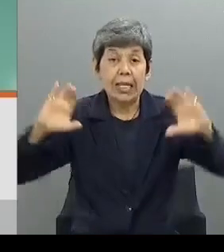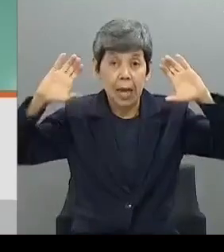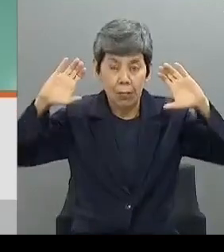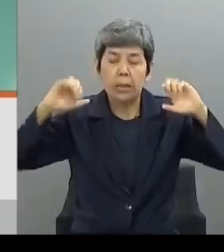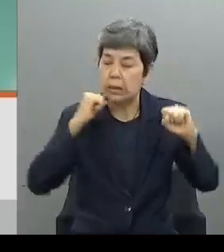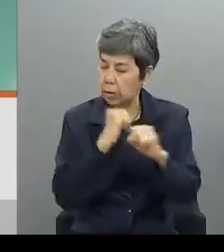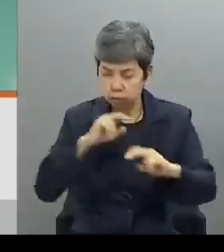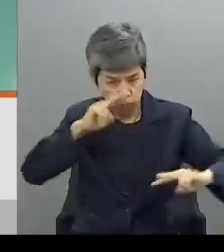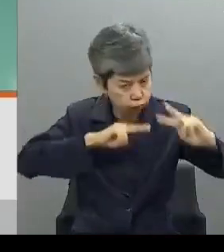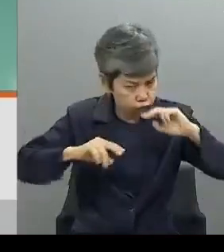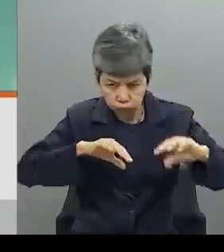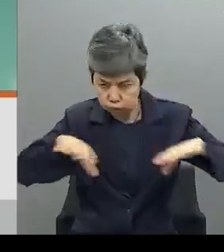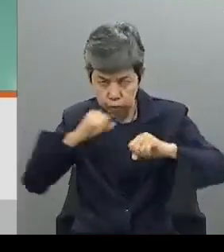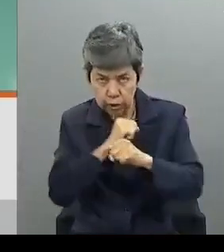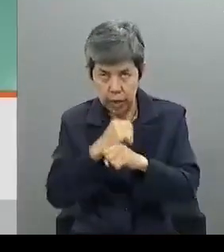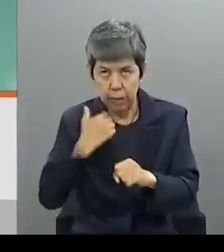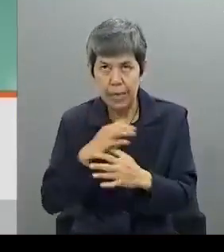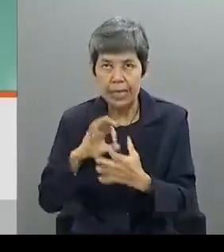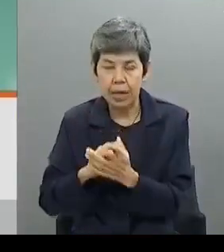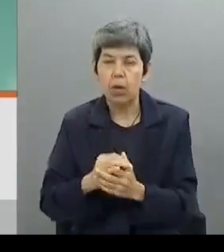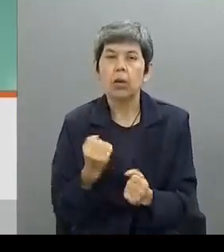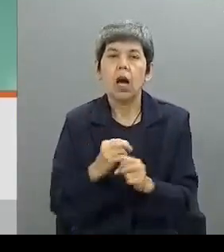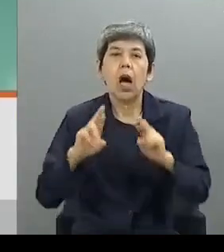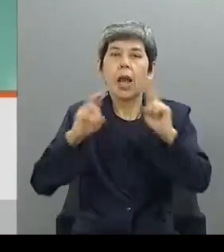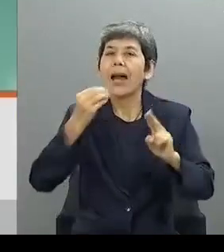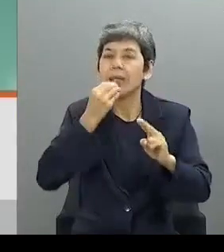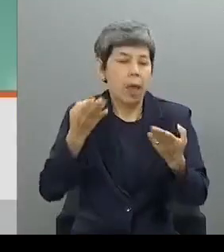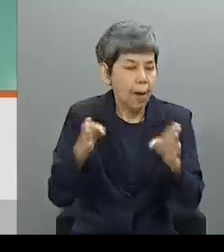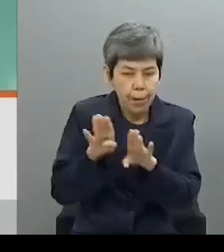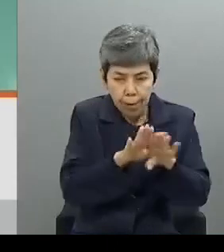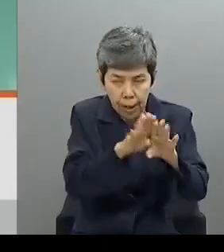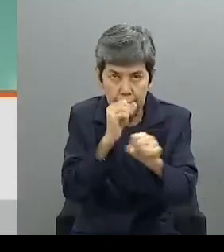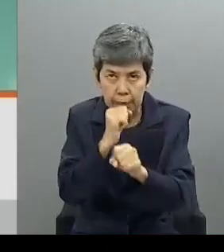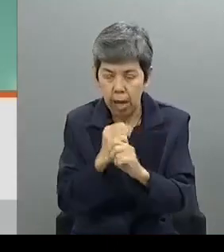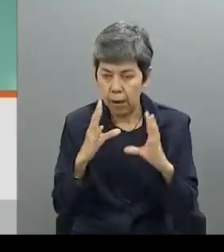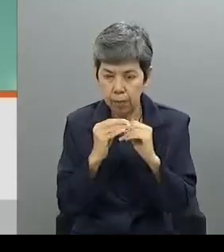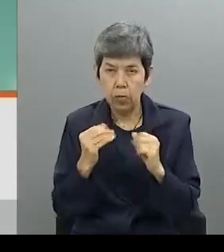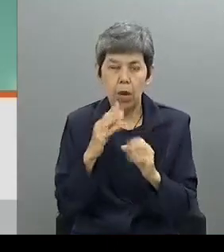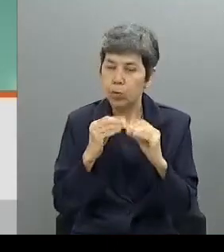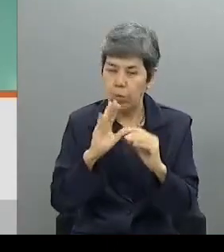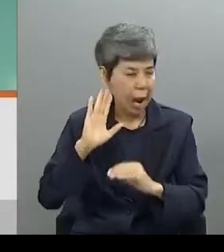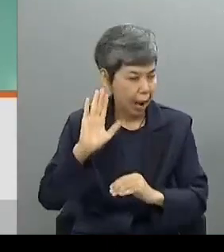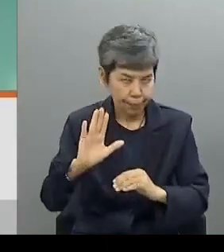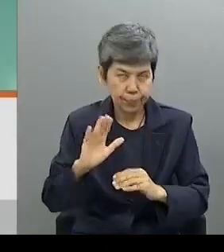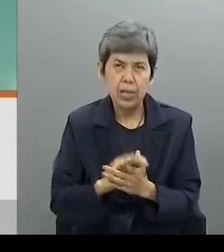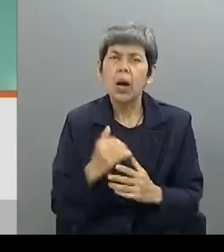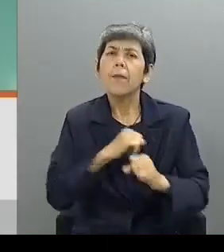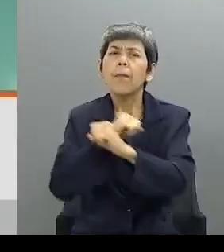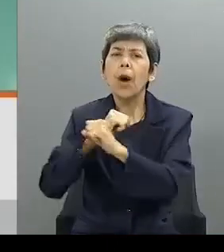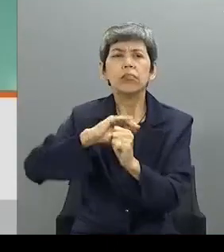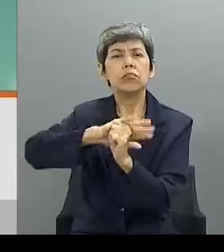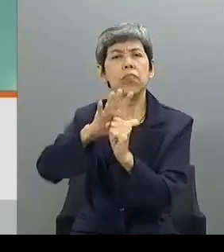ขึ้นโดยเฉพาะการสั่งปิดสถานประกอบการและห้ามประชุมสัมมนาต่างๆเพื่อป้องกันการแพร่ระบาดของเ